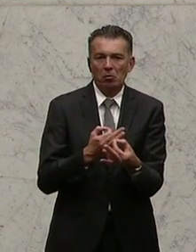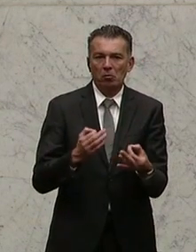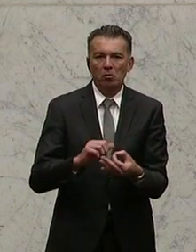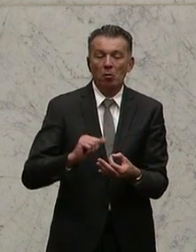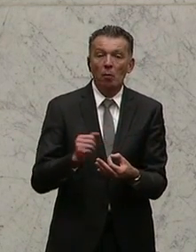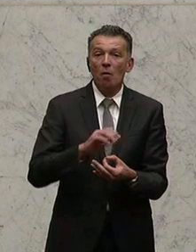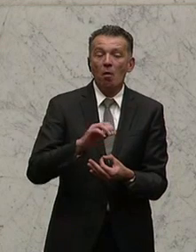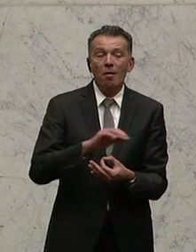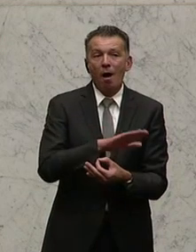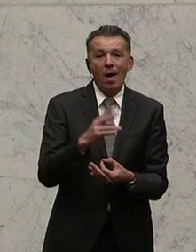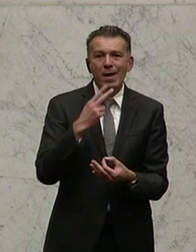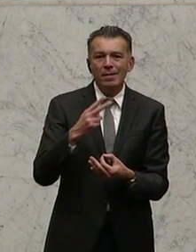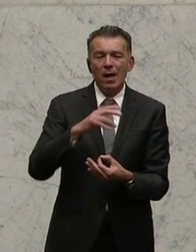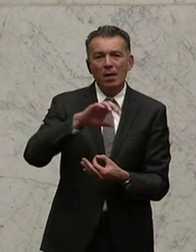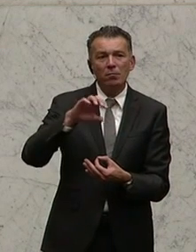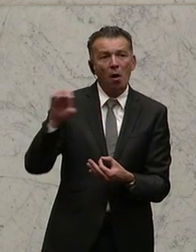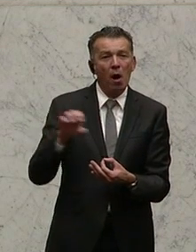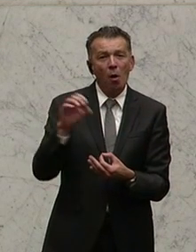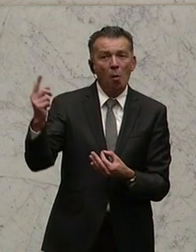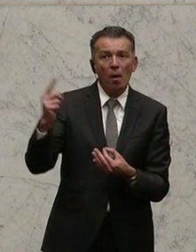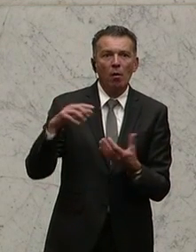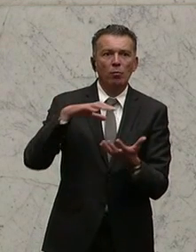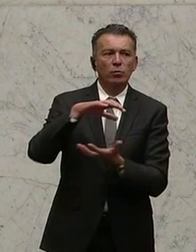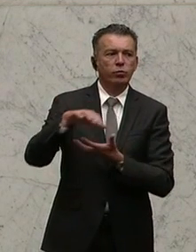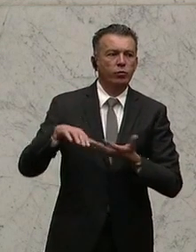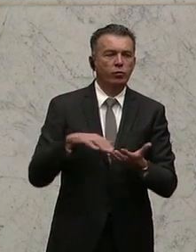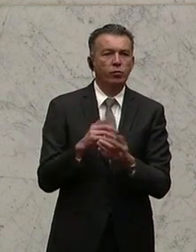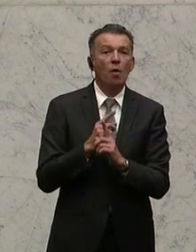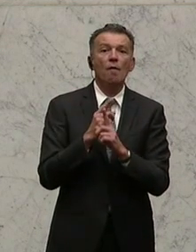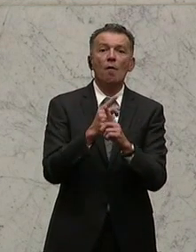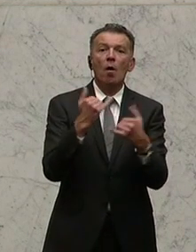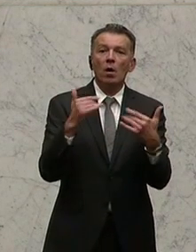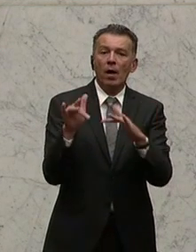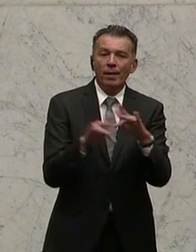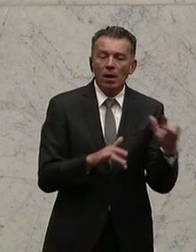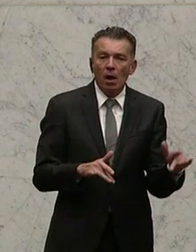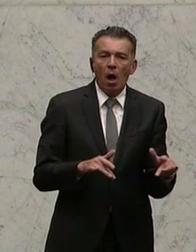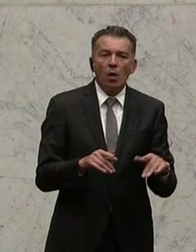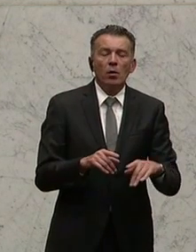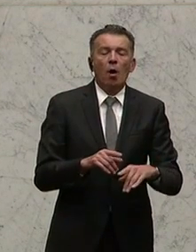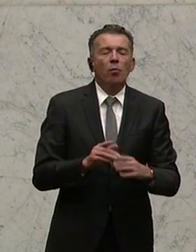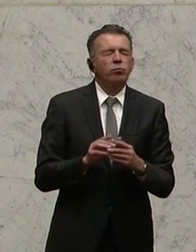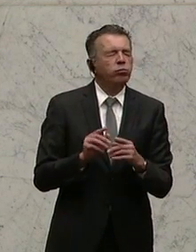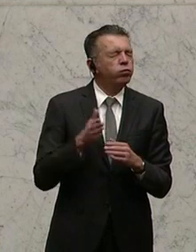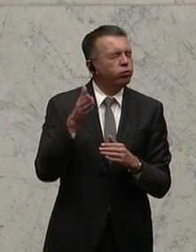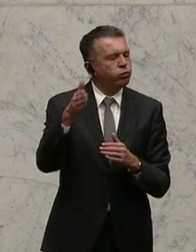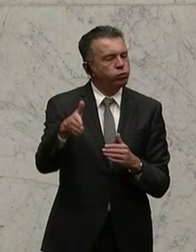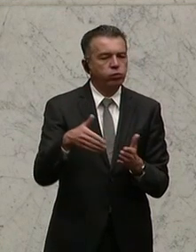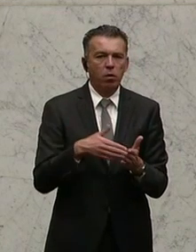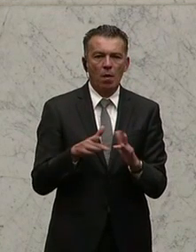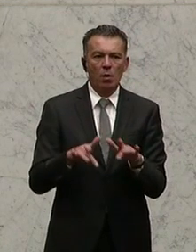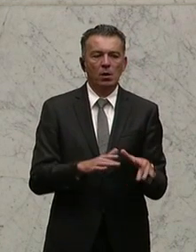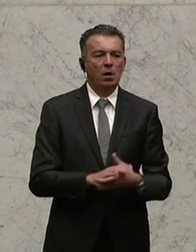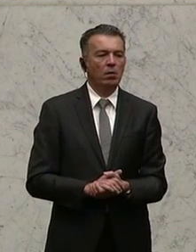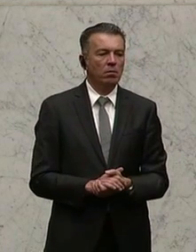für ganz Europa. Die Folgen spüren wir heute und werden noch lange spüren. Die Erfüllung der parallel laufenden